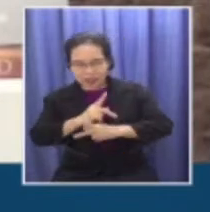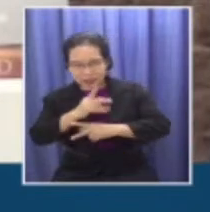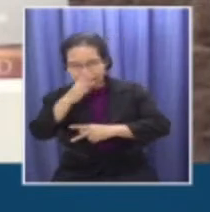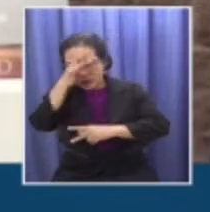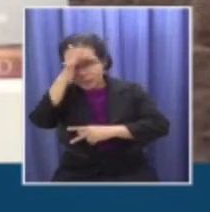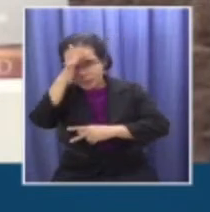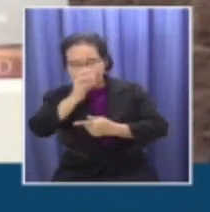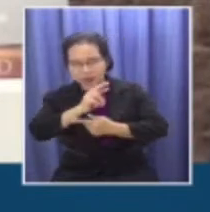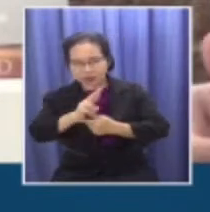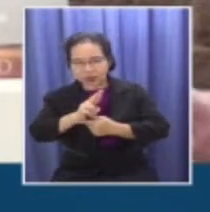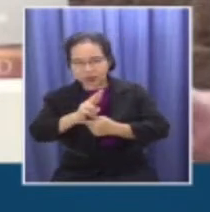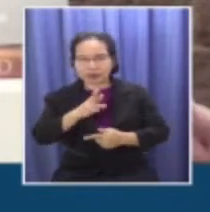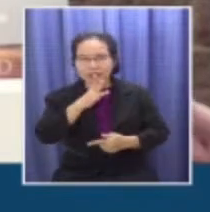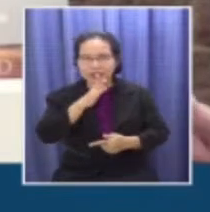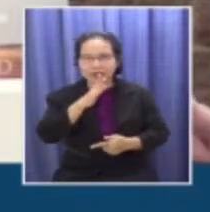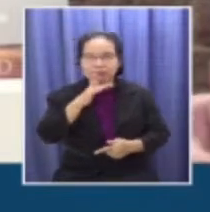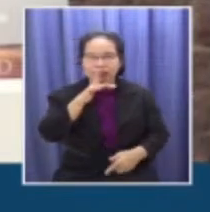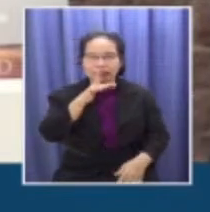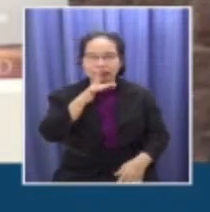ɛnti sɛ